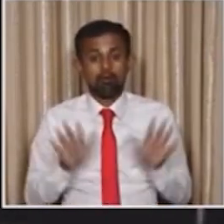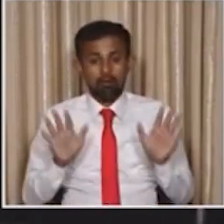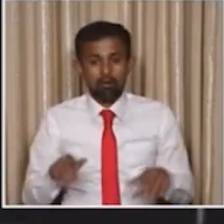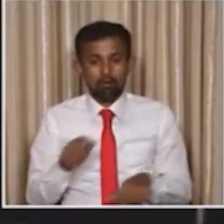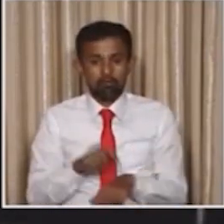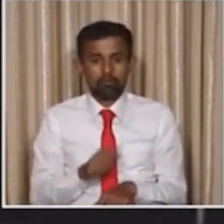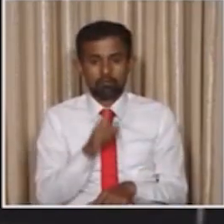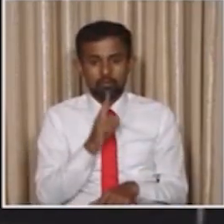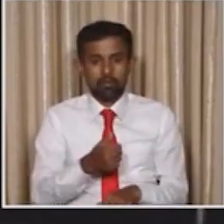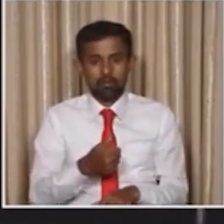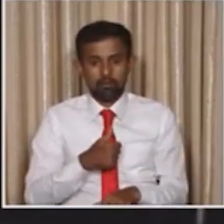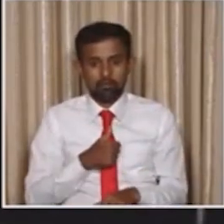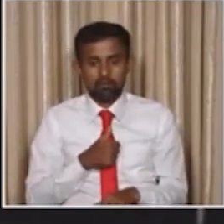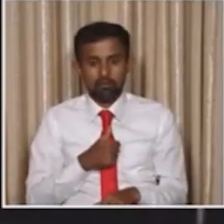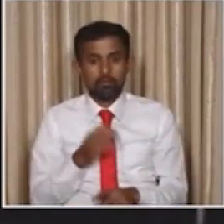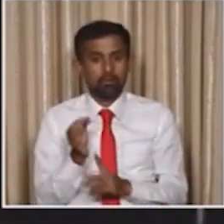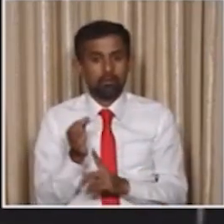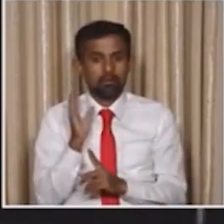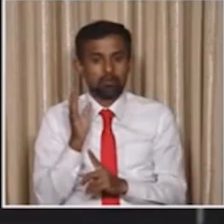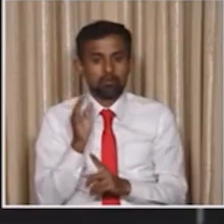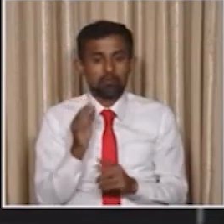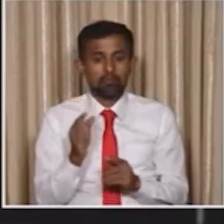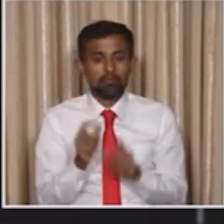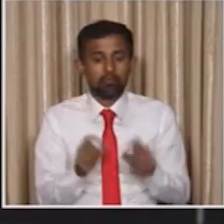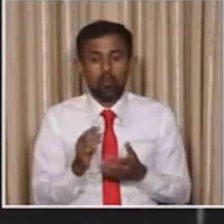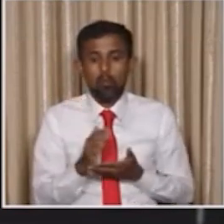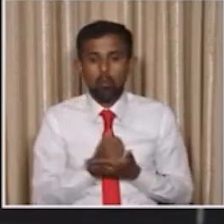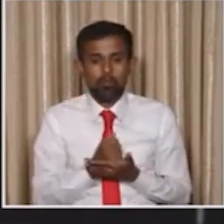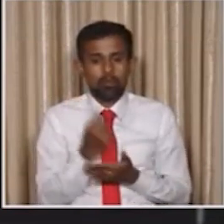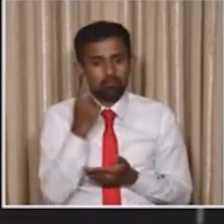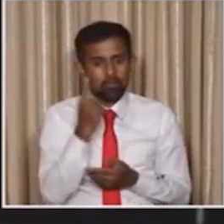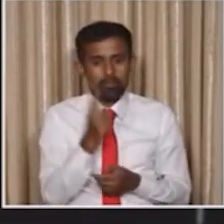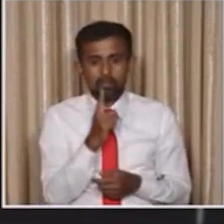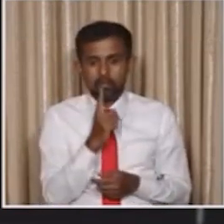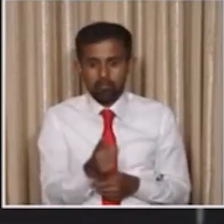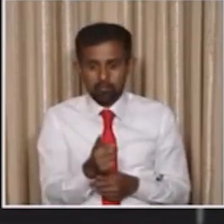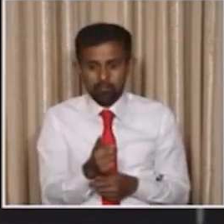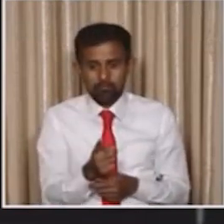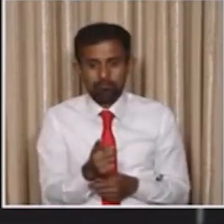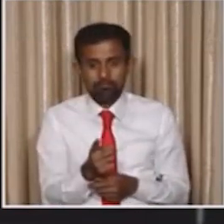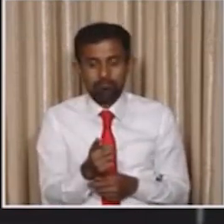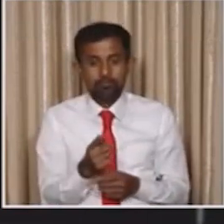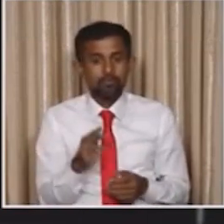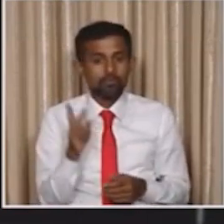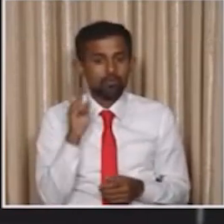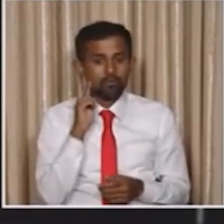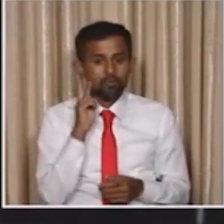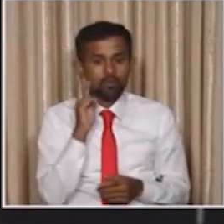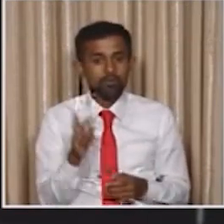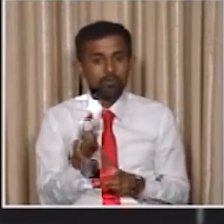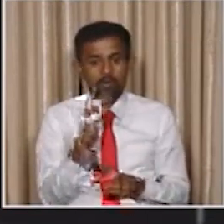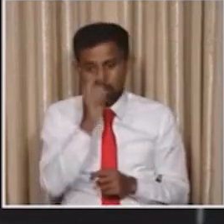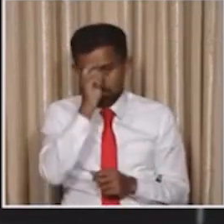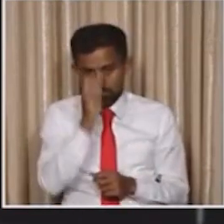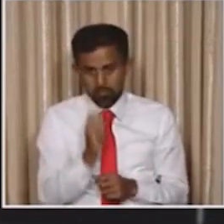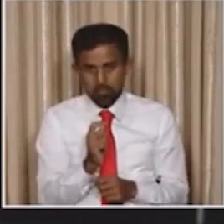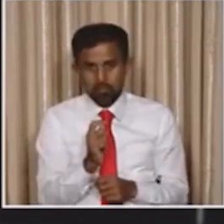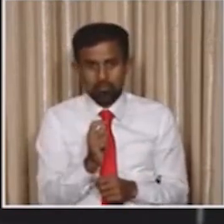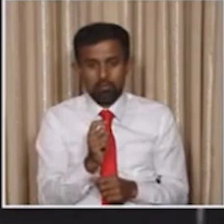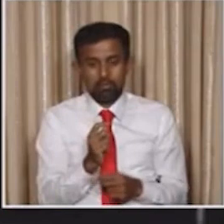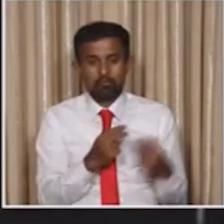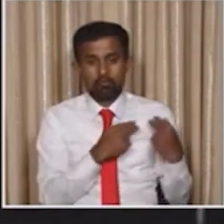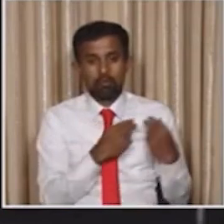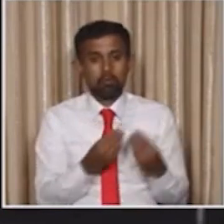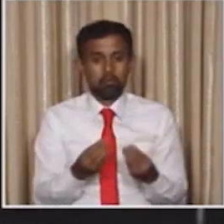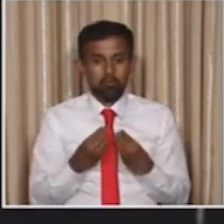කියන්න කැමතියි, ඒකයි මම ජනාධිපතිවරු සියලු දෙනා ගැන මතක් කරේ. ඒ මතක් කරමින් රනිල් වික්‍රමසිංහ ජනාධිපතිතුමා බාර